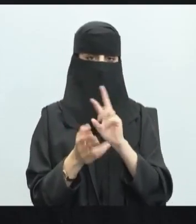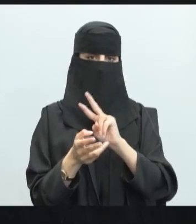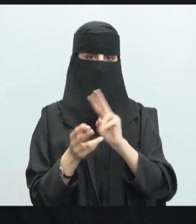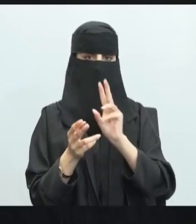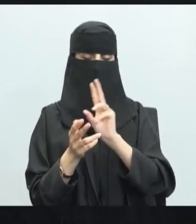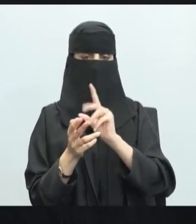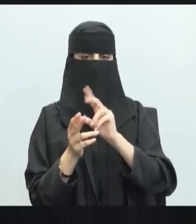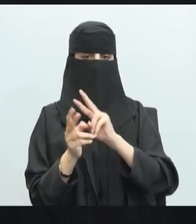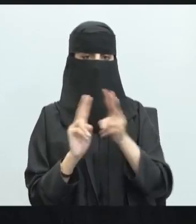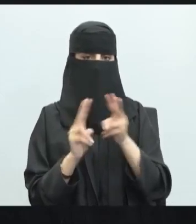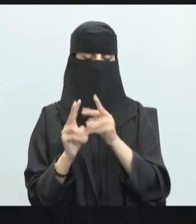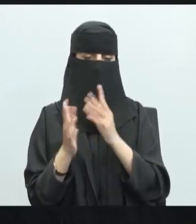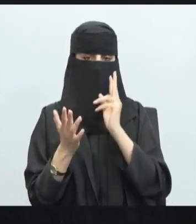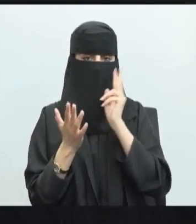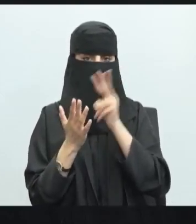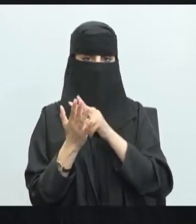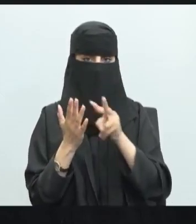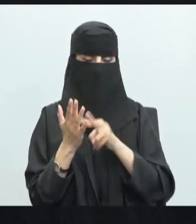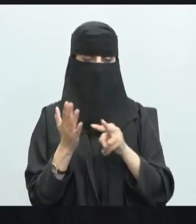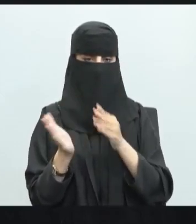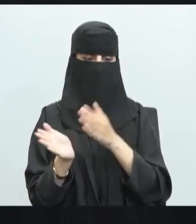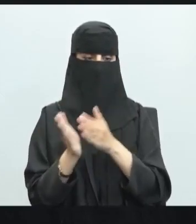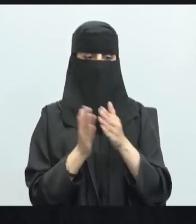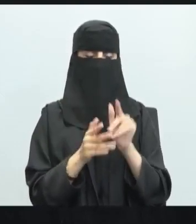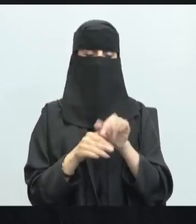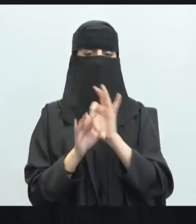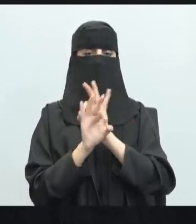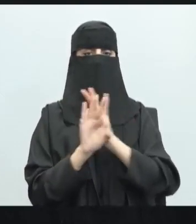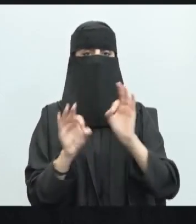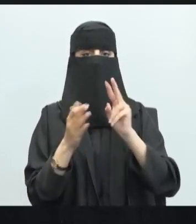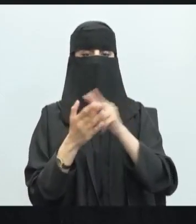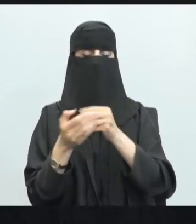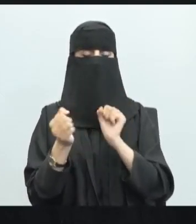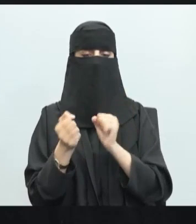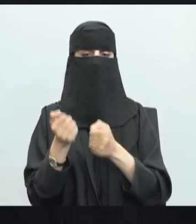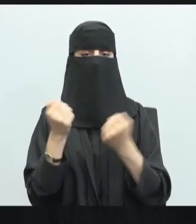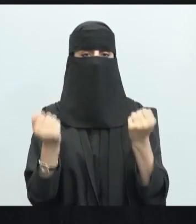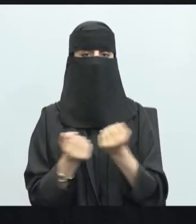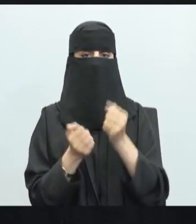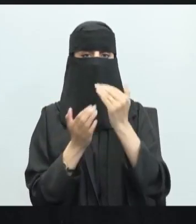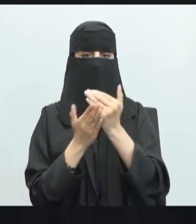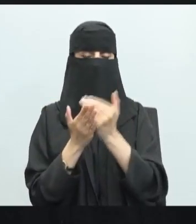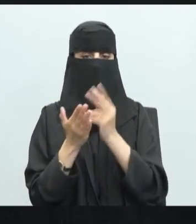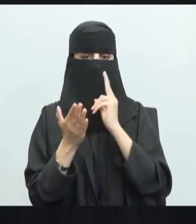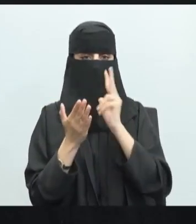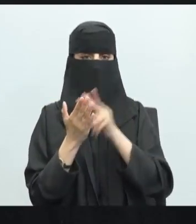واسترجاعها من ذاكرتي. إذا هكذا أنا أكون طبق خطوات القراءة